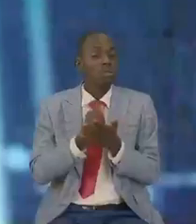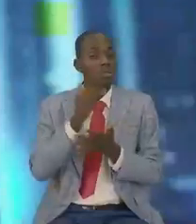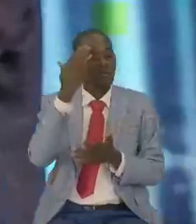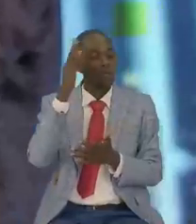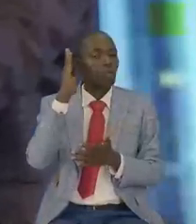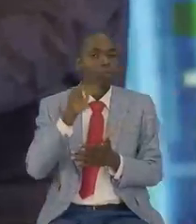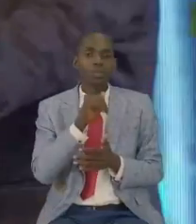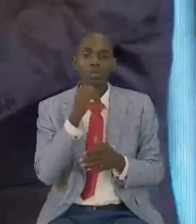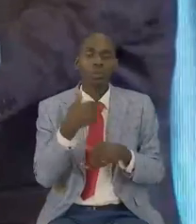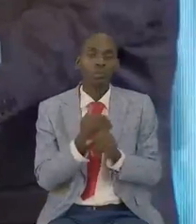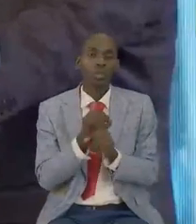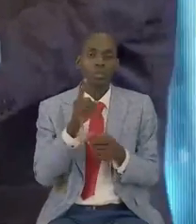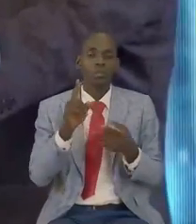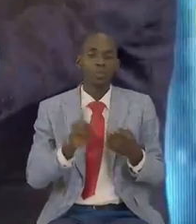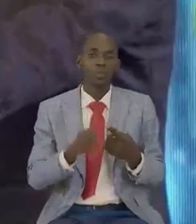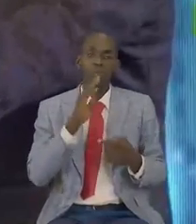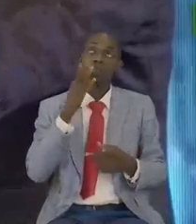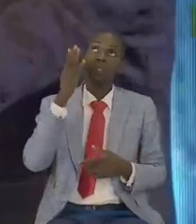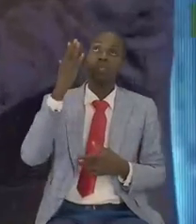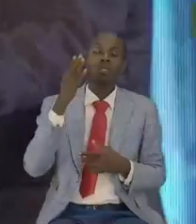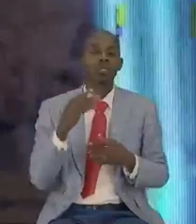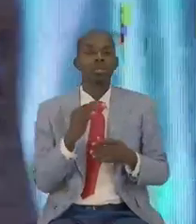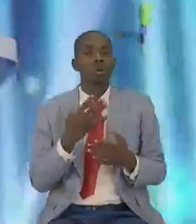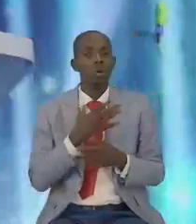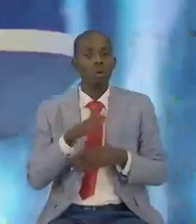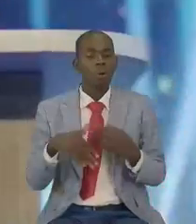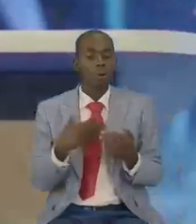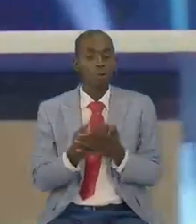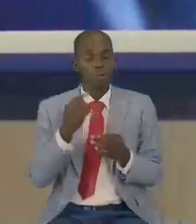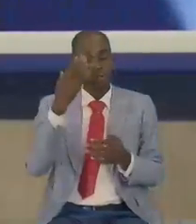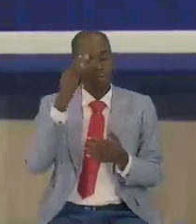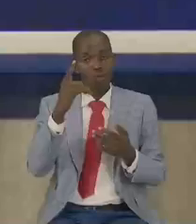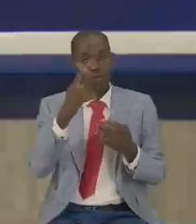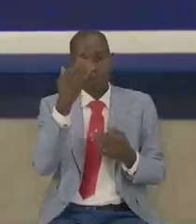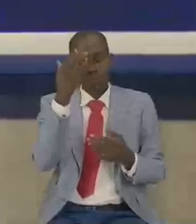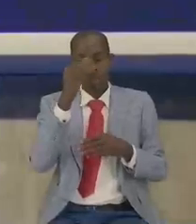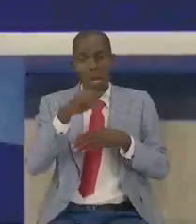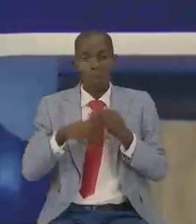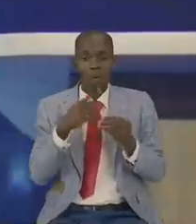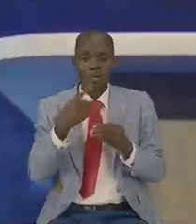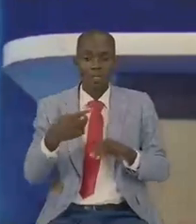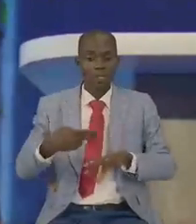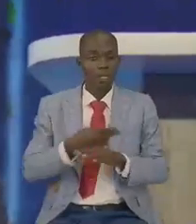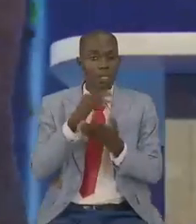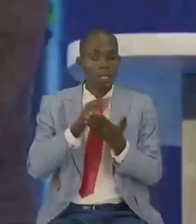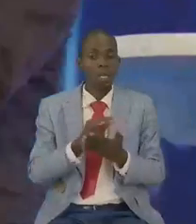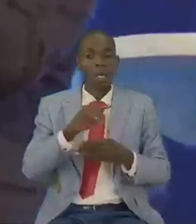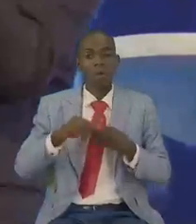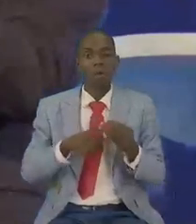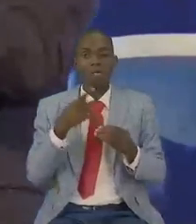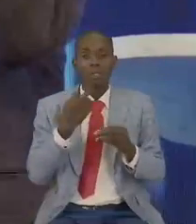à l'Éternel, mais la connaissance que tu as sur l'agneau, sur le Rédempteur,